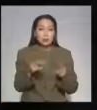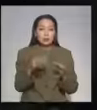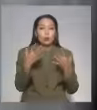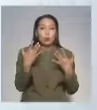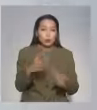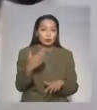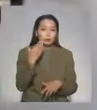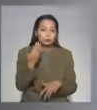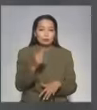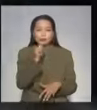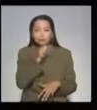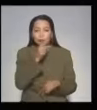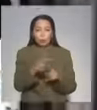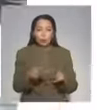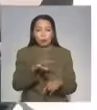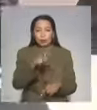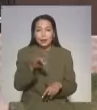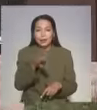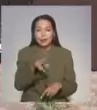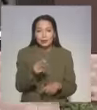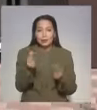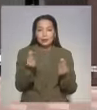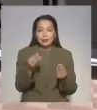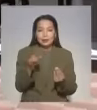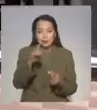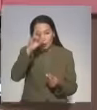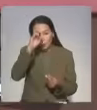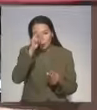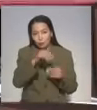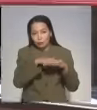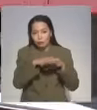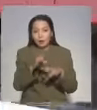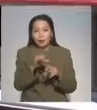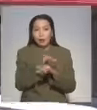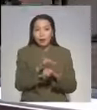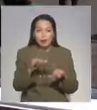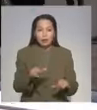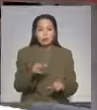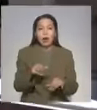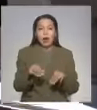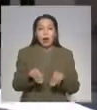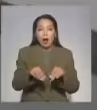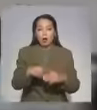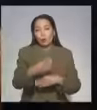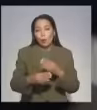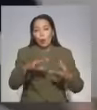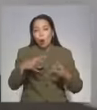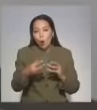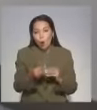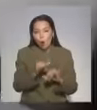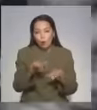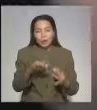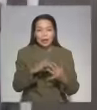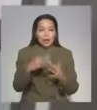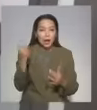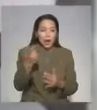уже по подозрению в хищении полумиллиарда тенге. Деньги из госказны выделялись на развитие агропромышленного комплекса. Но в крестьянском хозяйстве